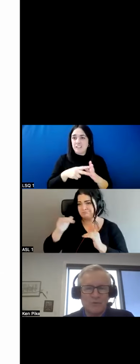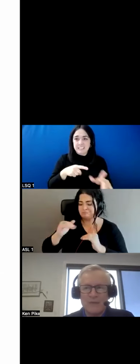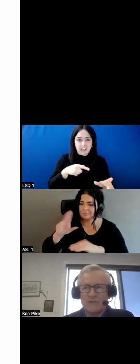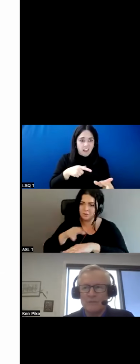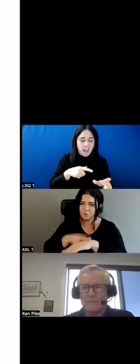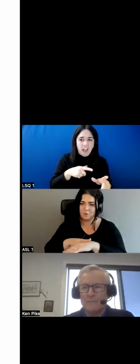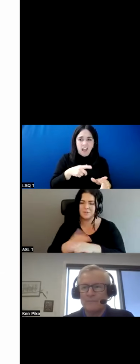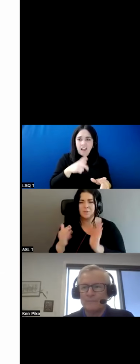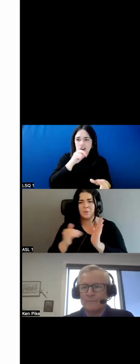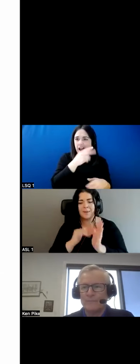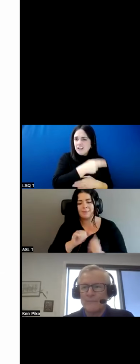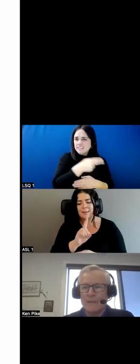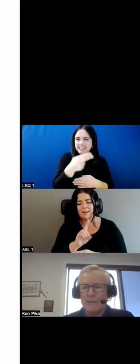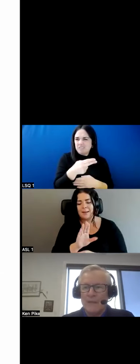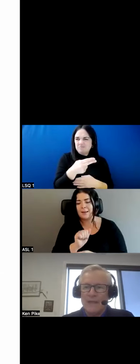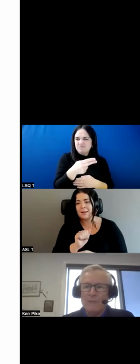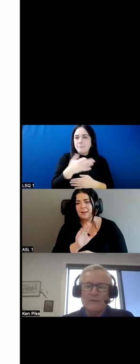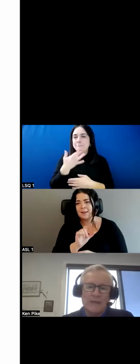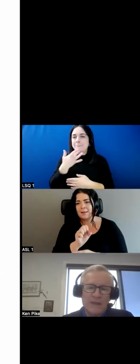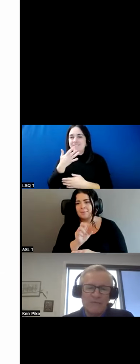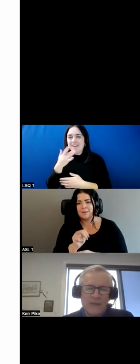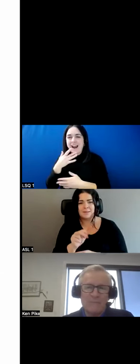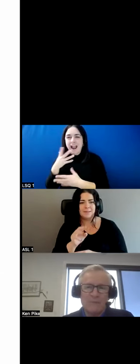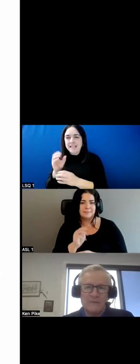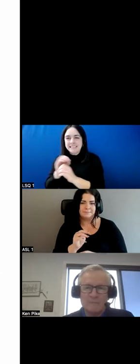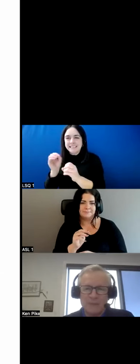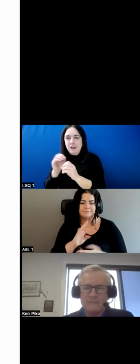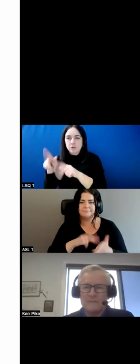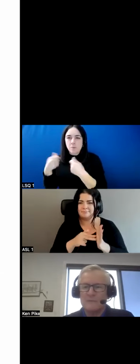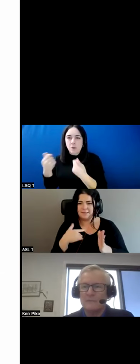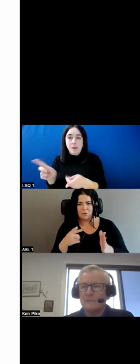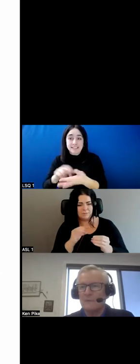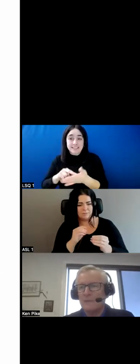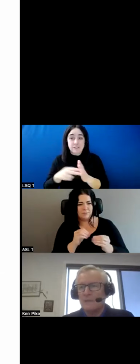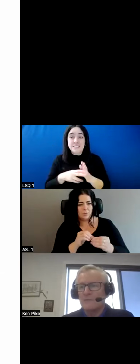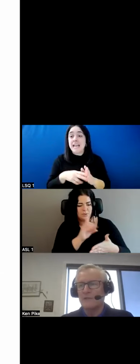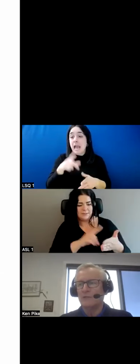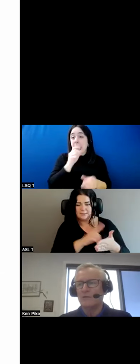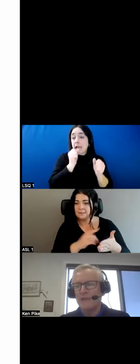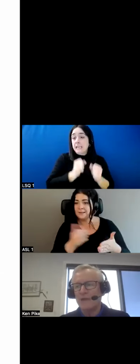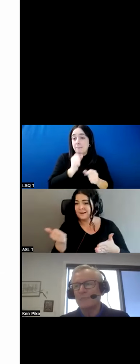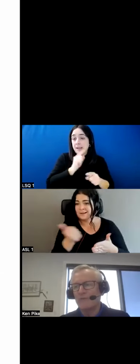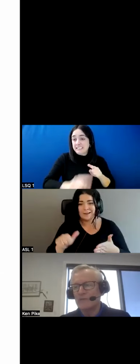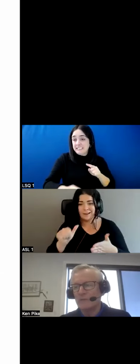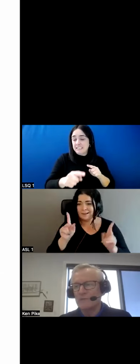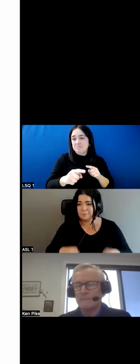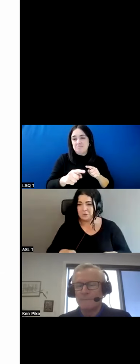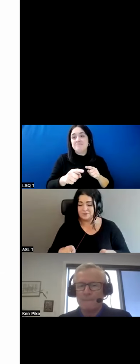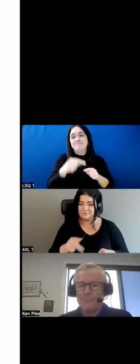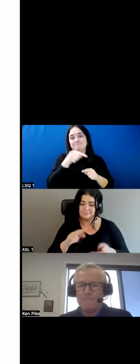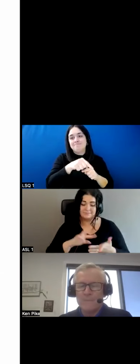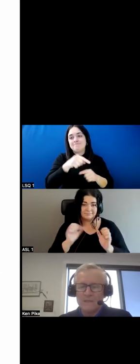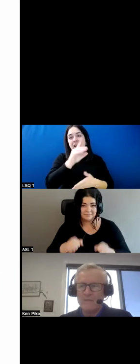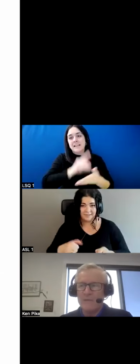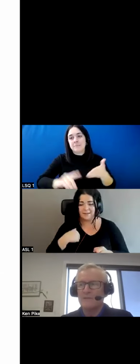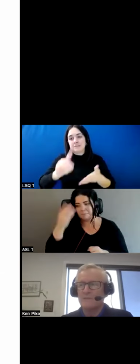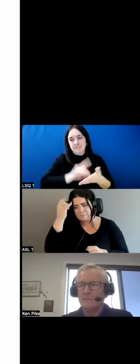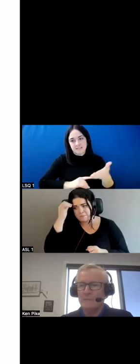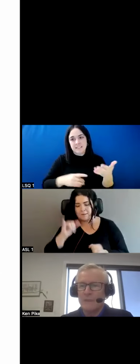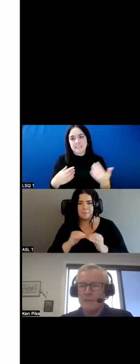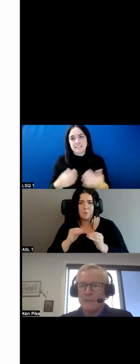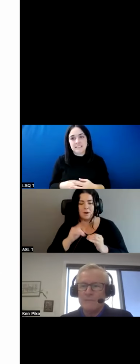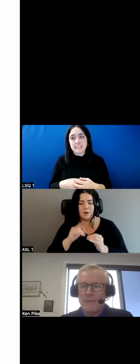normal. Le capacitisme, en fait, est une forme de discrimination. N'importe qui peut avoir des croyances capacitistes, y compris